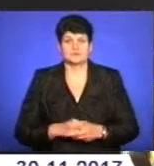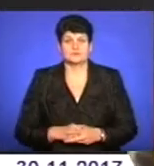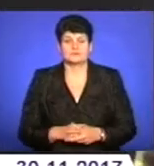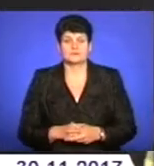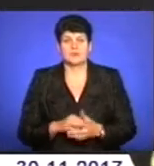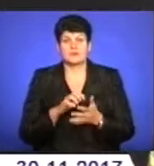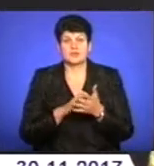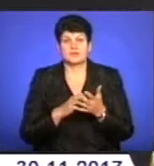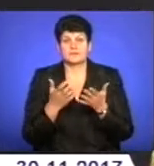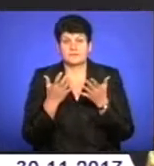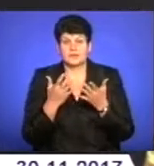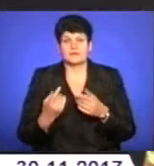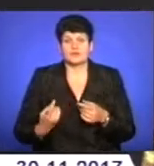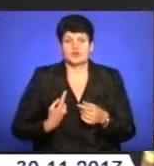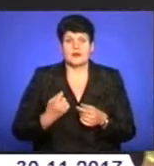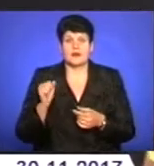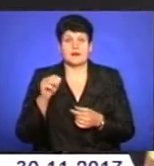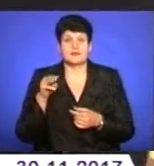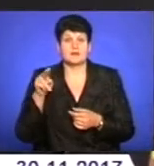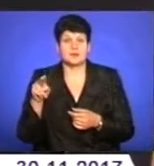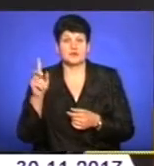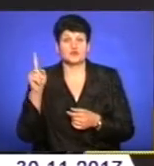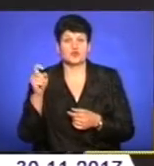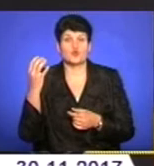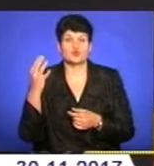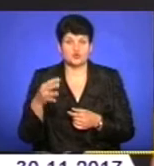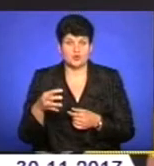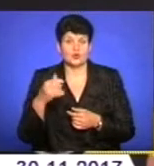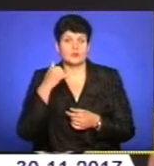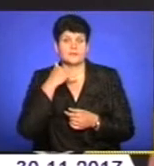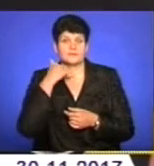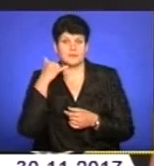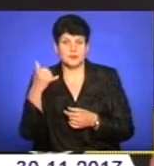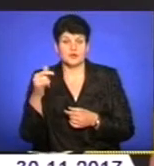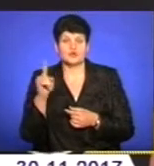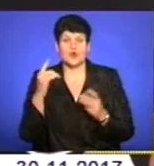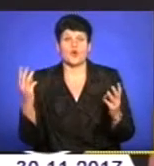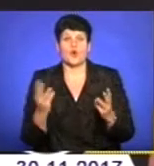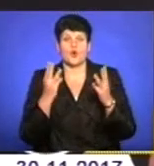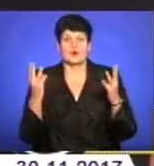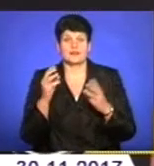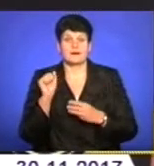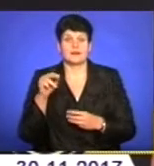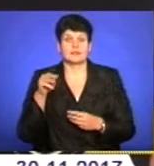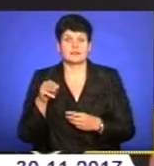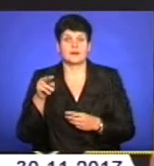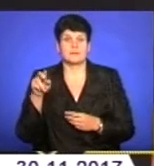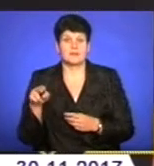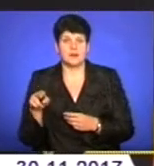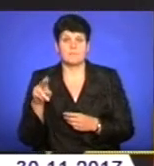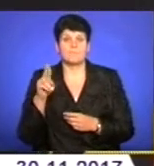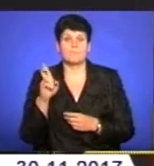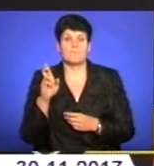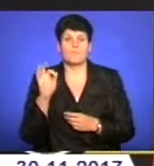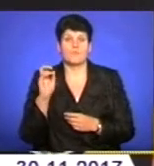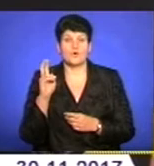Від сторожа АТП 140 міста Збаража поступило повідомлення про те, що горить на АТП бокс, в якому